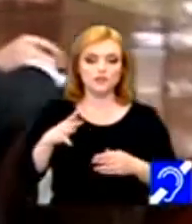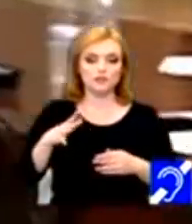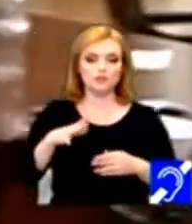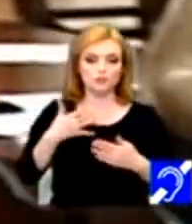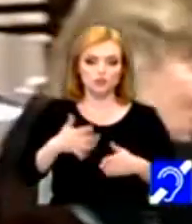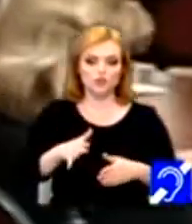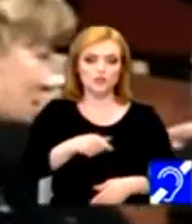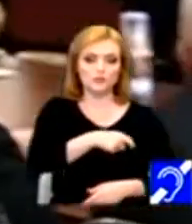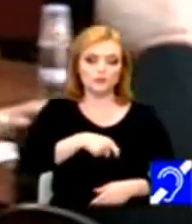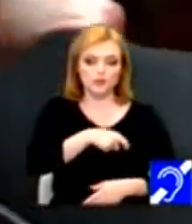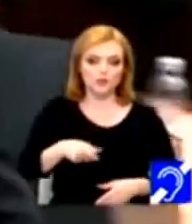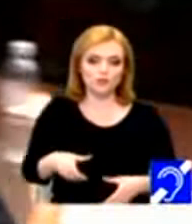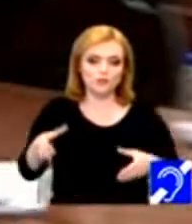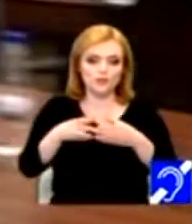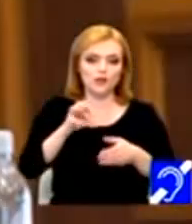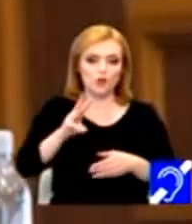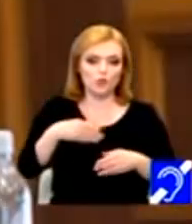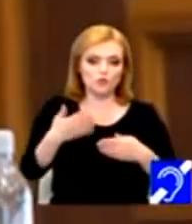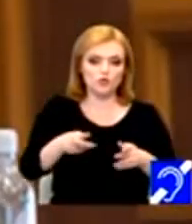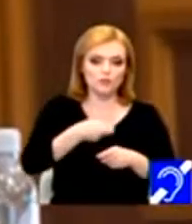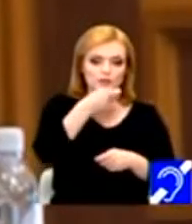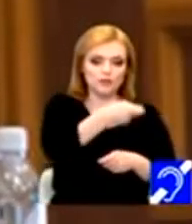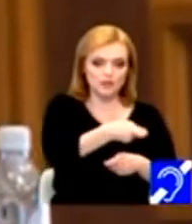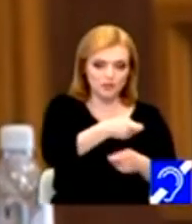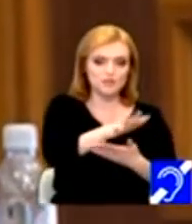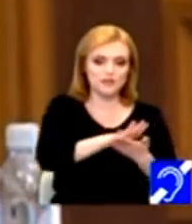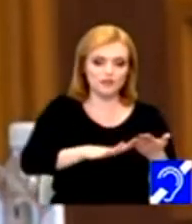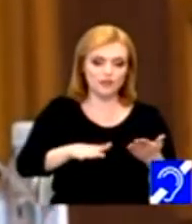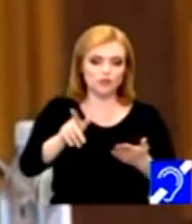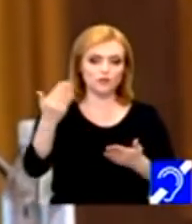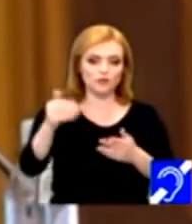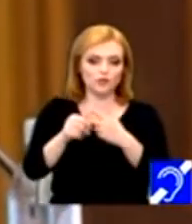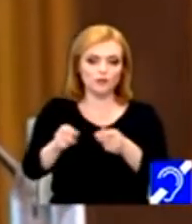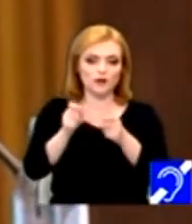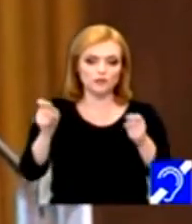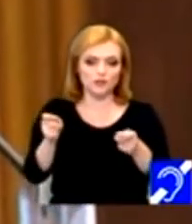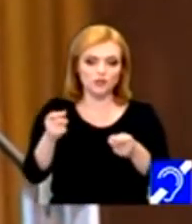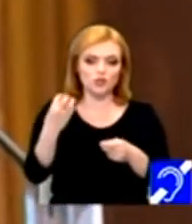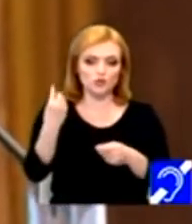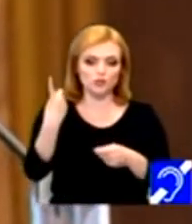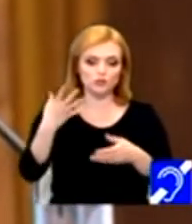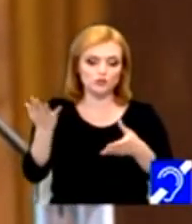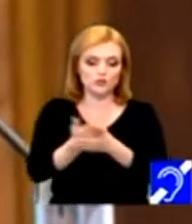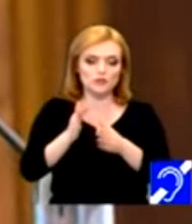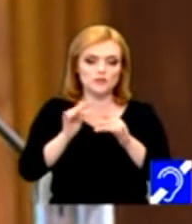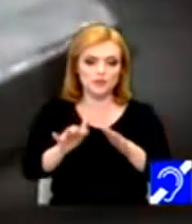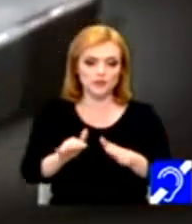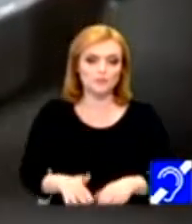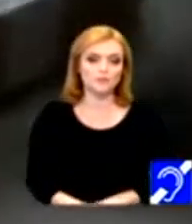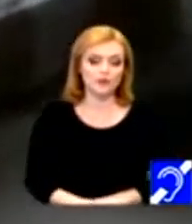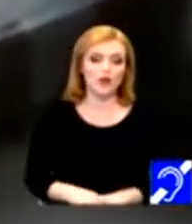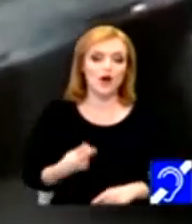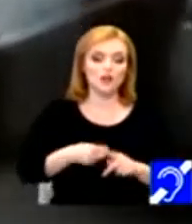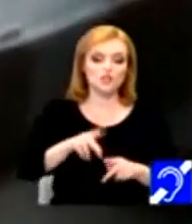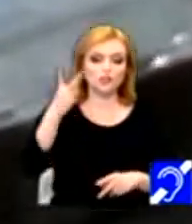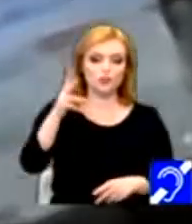deputatul PAS Radu Marian. În 2009, când ar fi avut loc tranzacția, candidat la funcția de procuror general era Valeriu Zupco. Cele 2